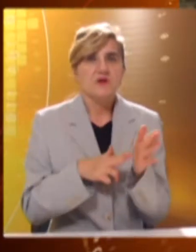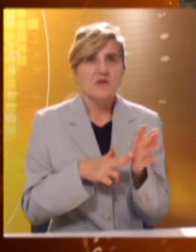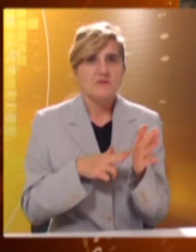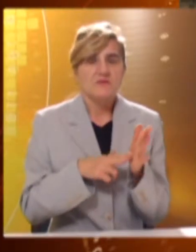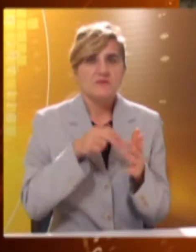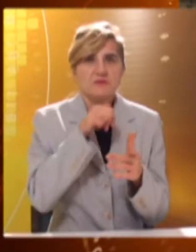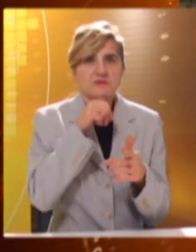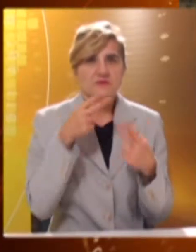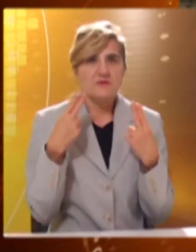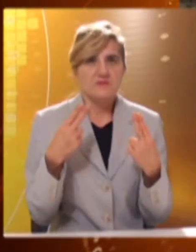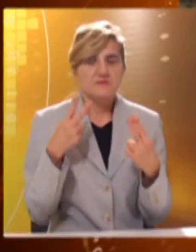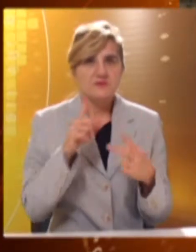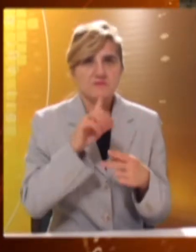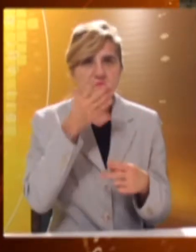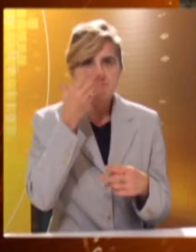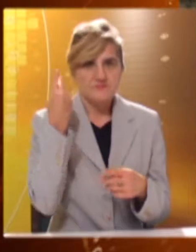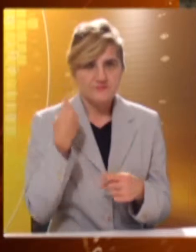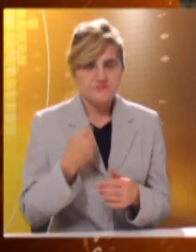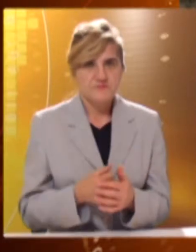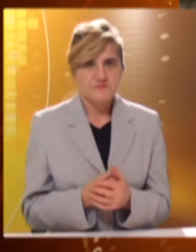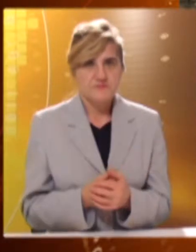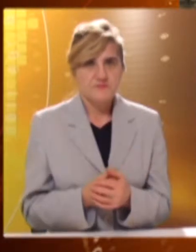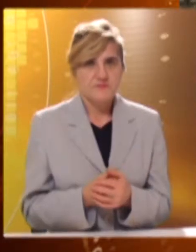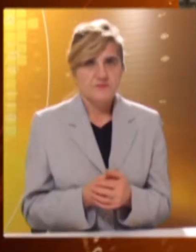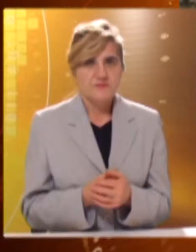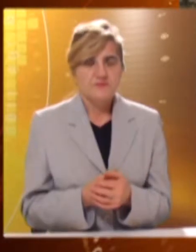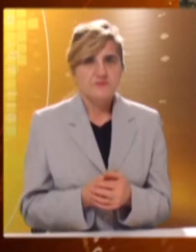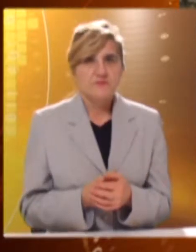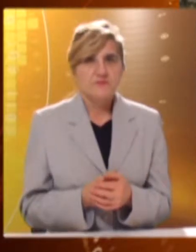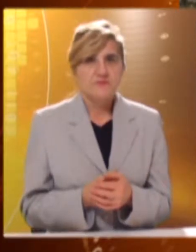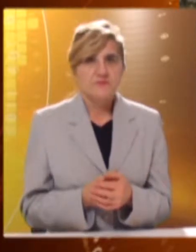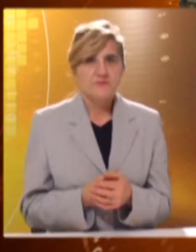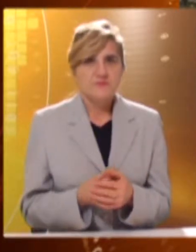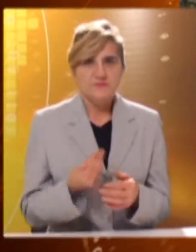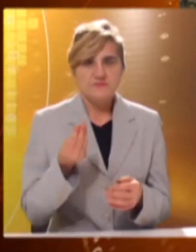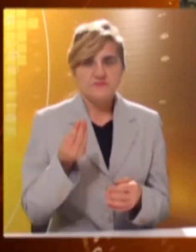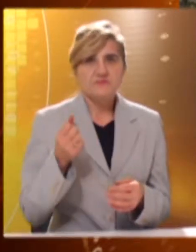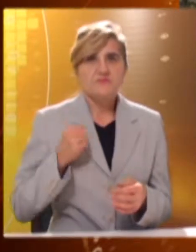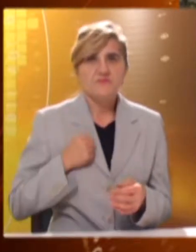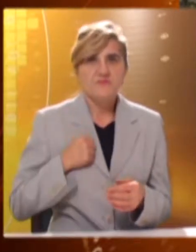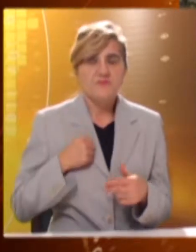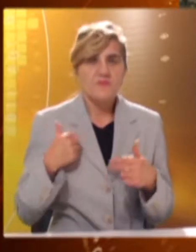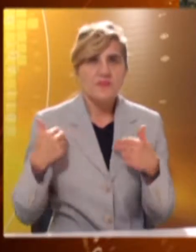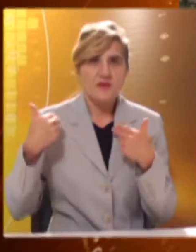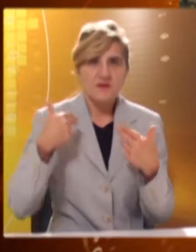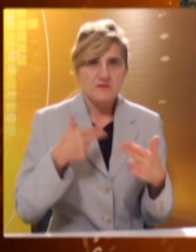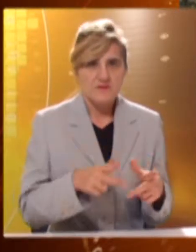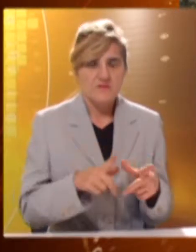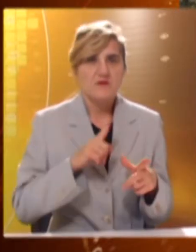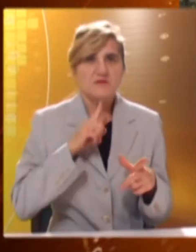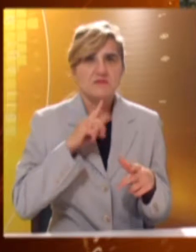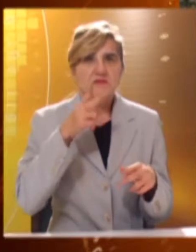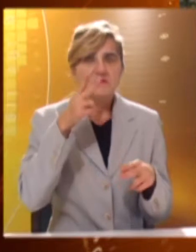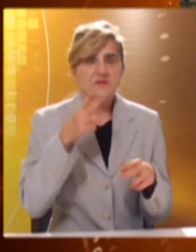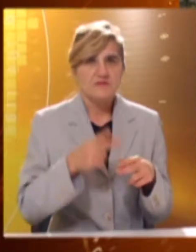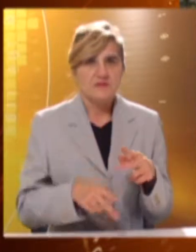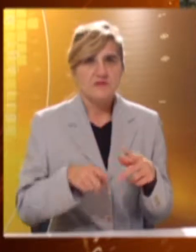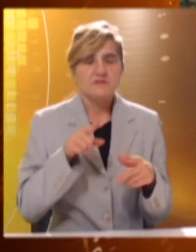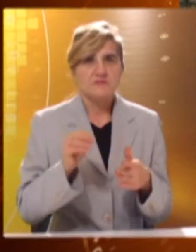veoma važan dan. Iz više razloga, pre svega, srpska vojska je došla i